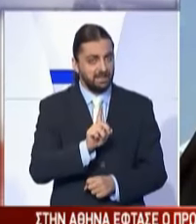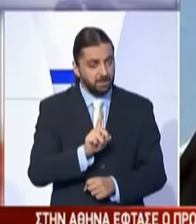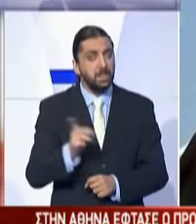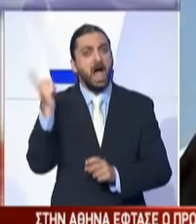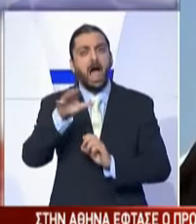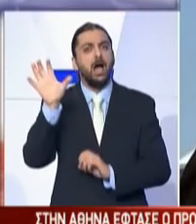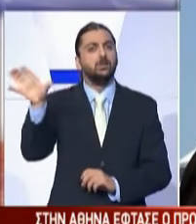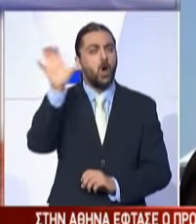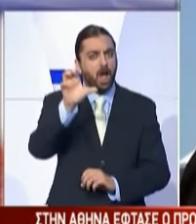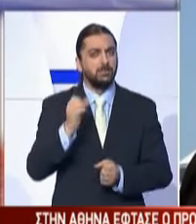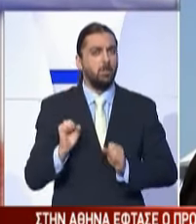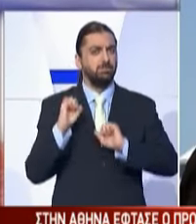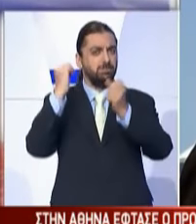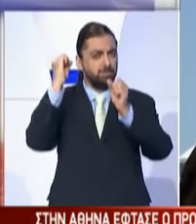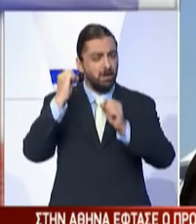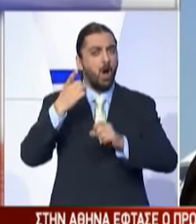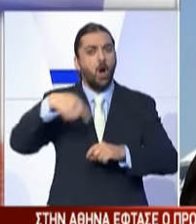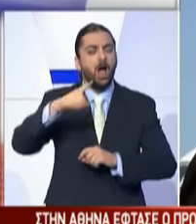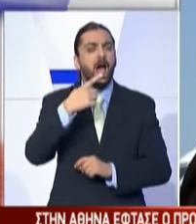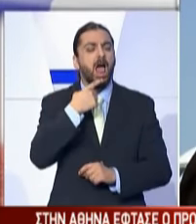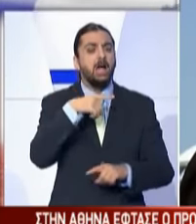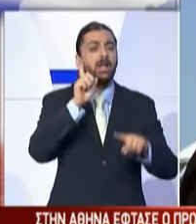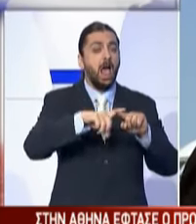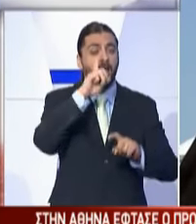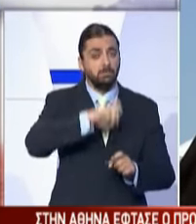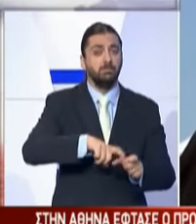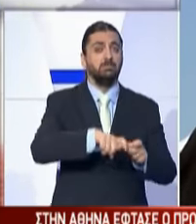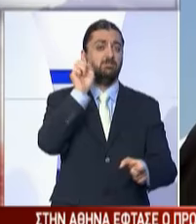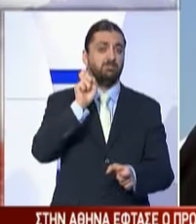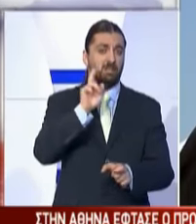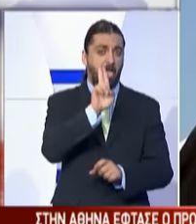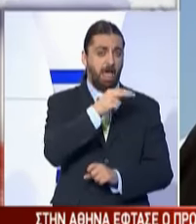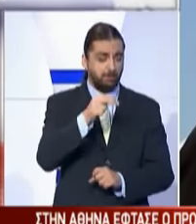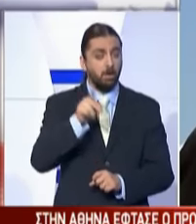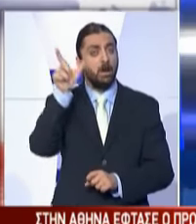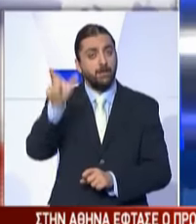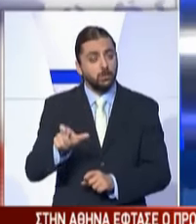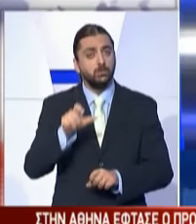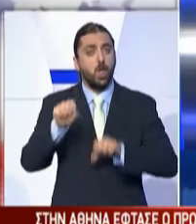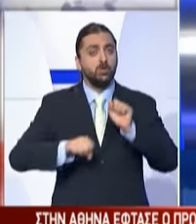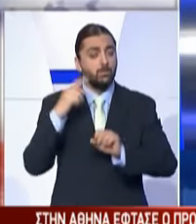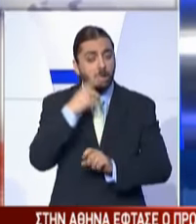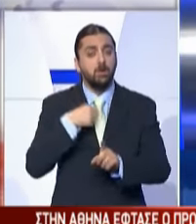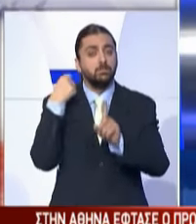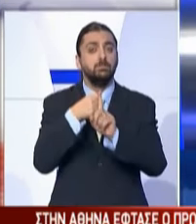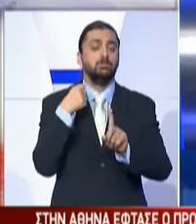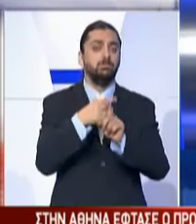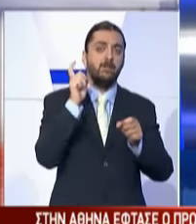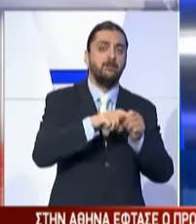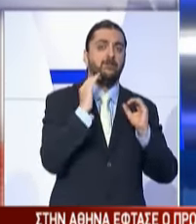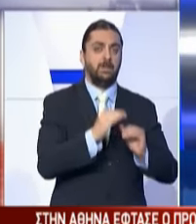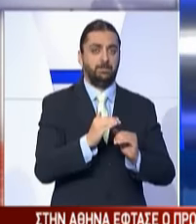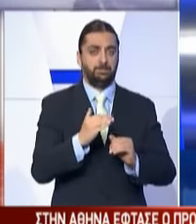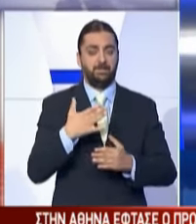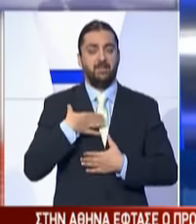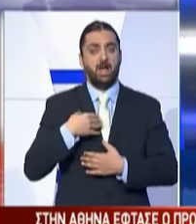ευρωπαϊκές χώρες φωνές ζητούσαν την έξοδο της Ελλάδας από την Ευρωζώνη. Όλγα. Γιώργο, να σε ευχαριστήσουμε θερμά για το ρεπορτάζ. Τώρα,